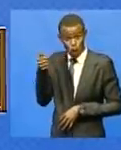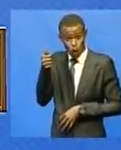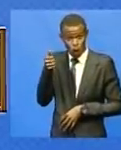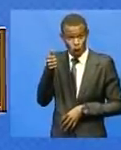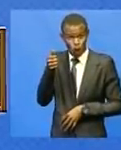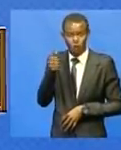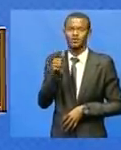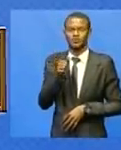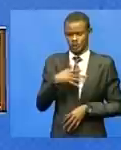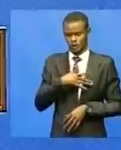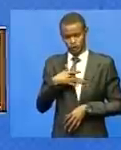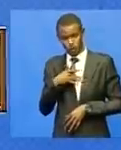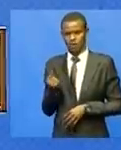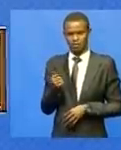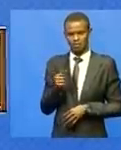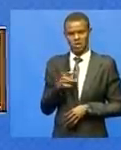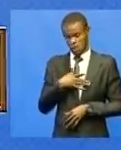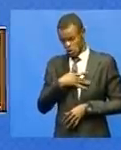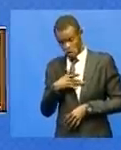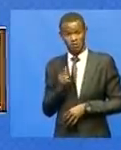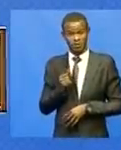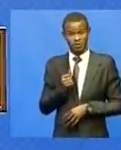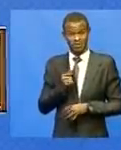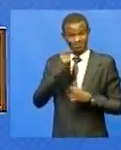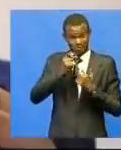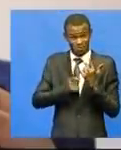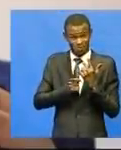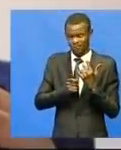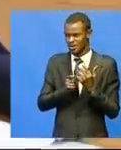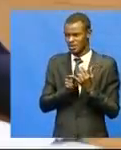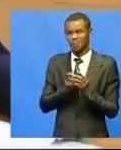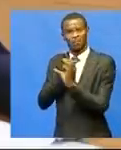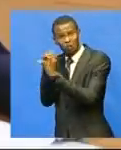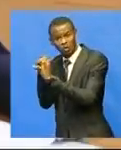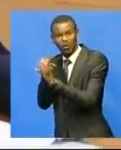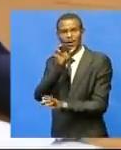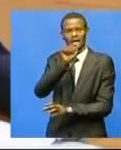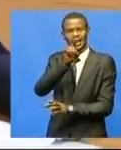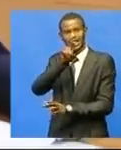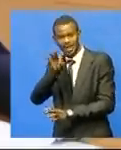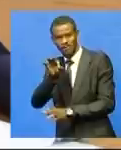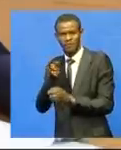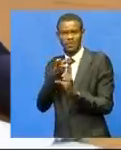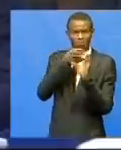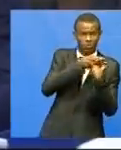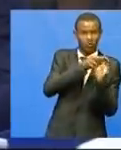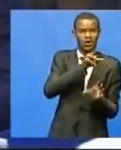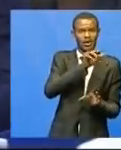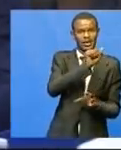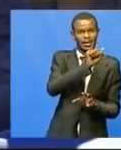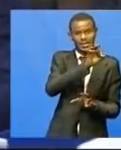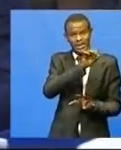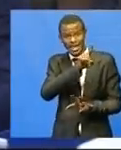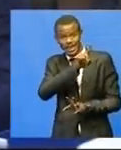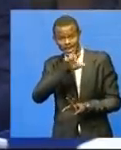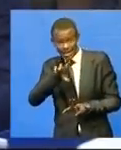allié tantôt aux ADF, tantôt aux FDLR, pour des actions criminelles contre la République, a été